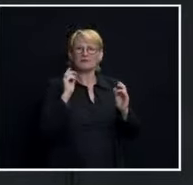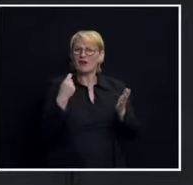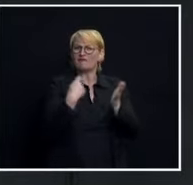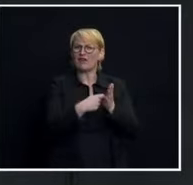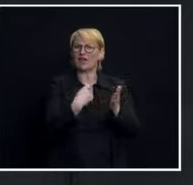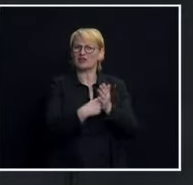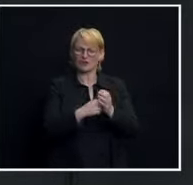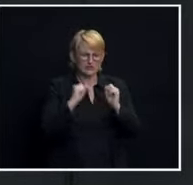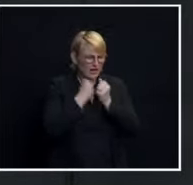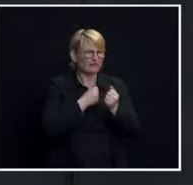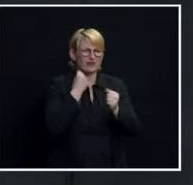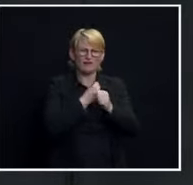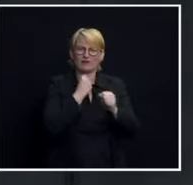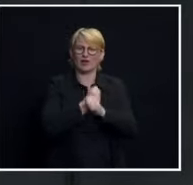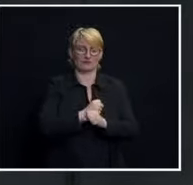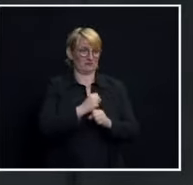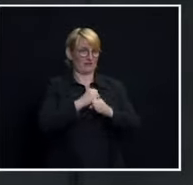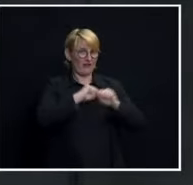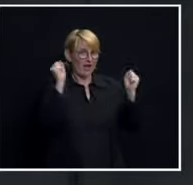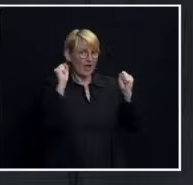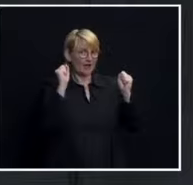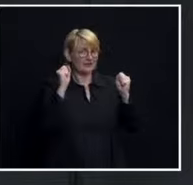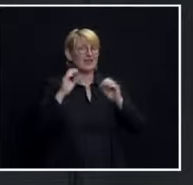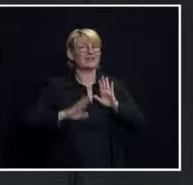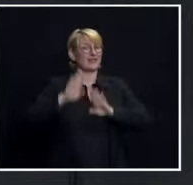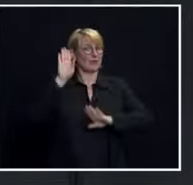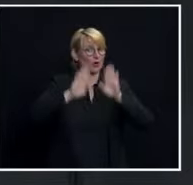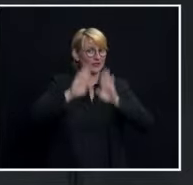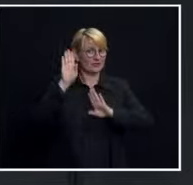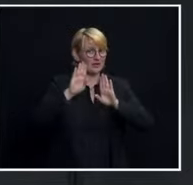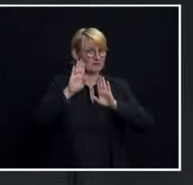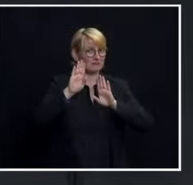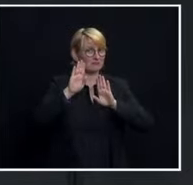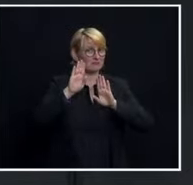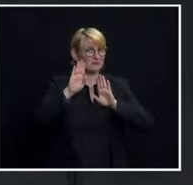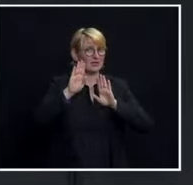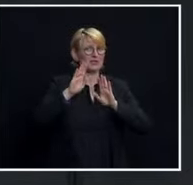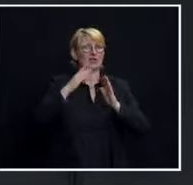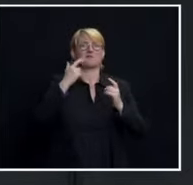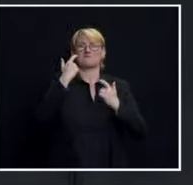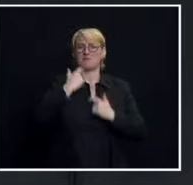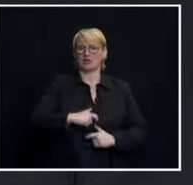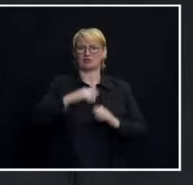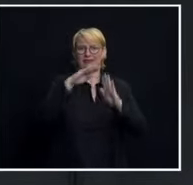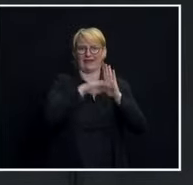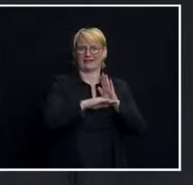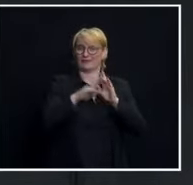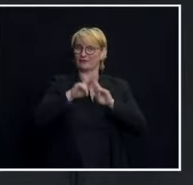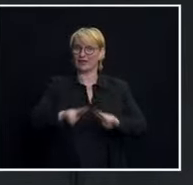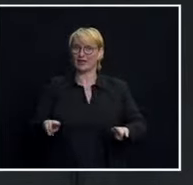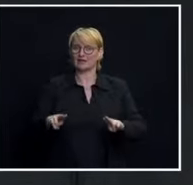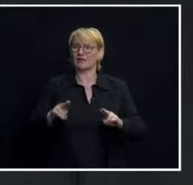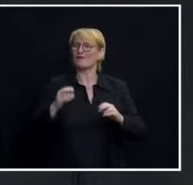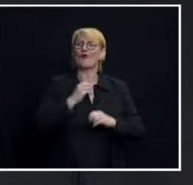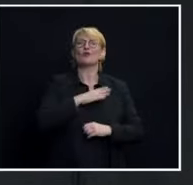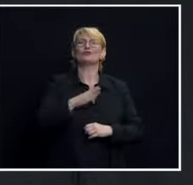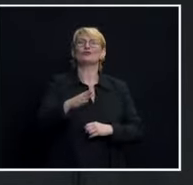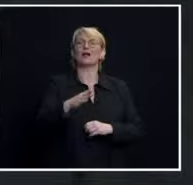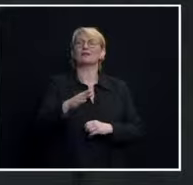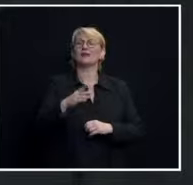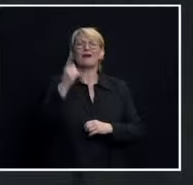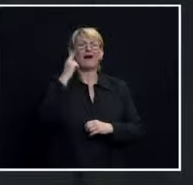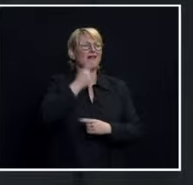Werte Freiheit, Demokratie, Menschenrechte, Frieden, Wohlstand